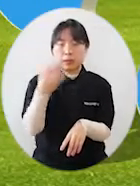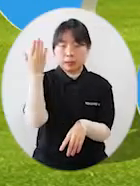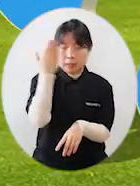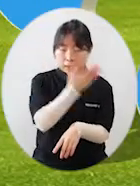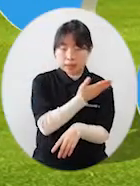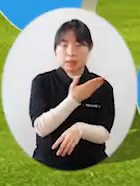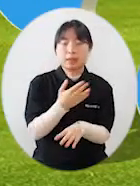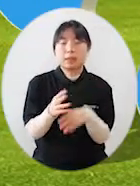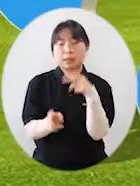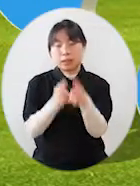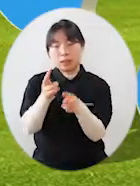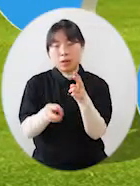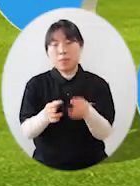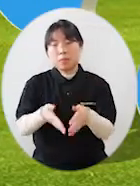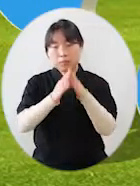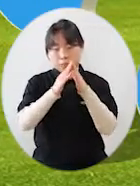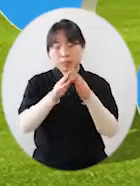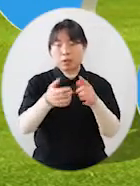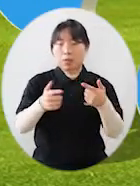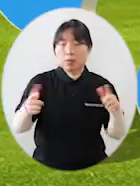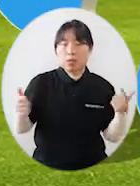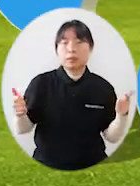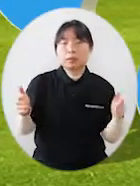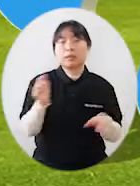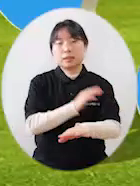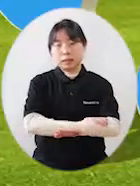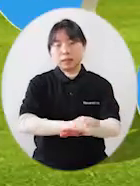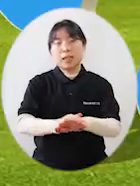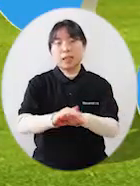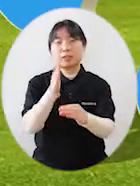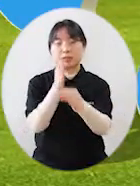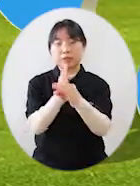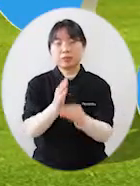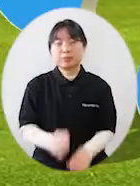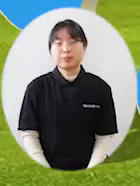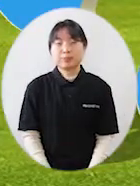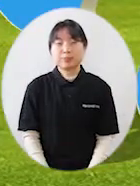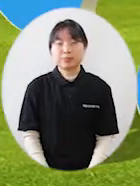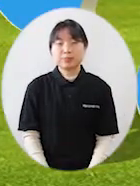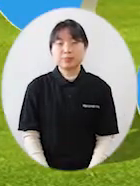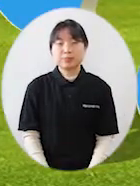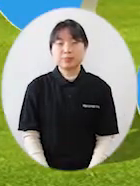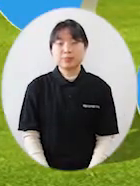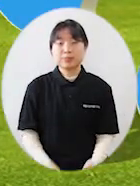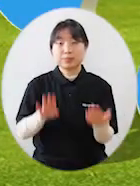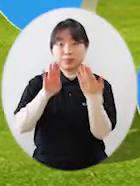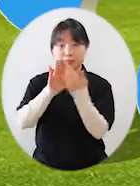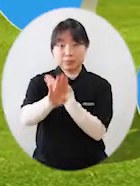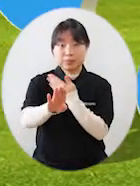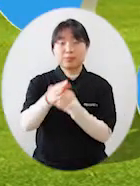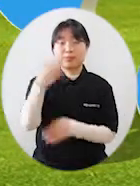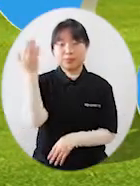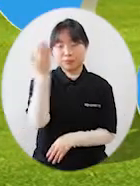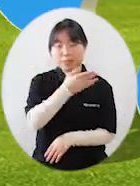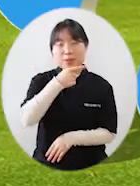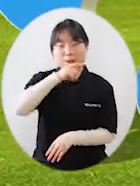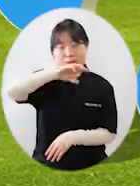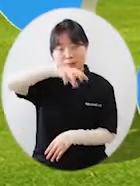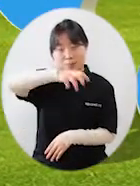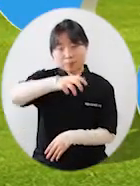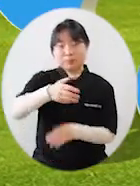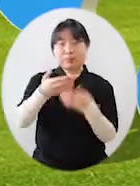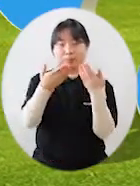구축, 스마트 관망 인프라 구축 등 다양한 사업을 꾸준히 추진하고 있습니다. 앞으로도 깨끗한